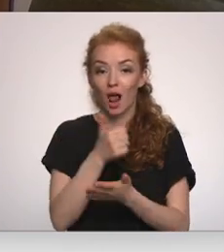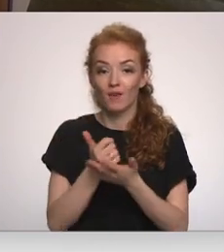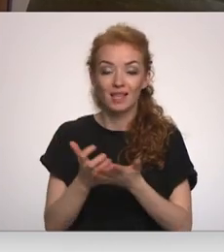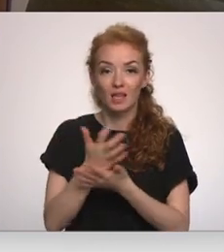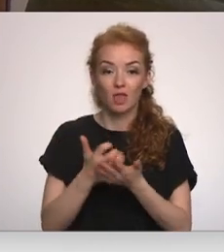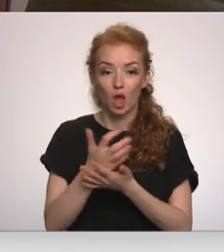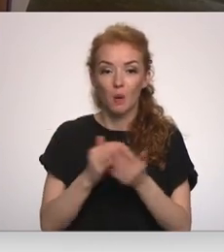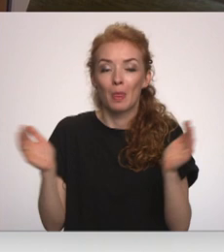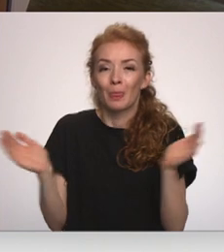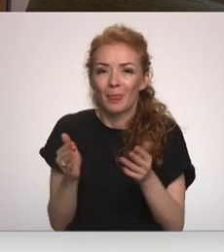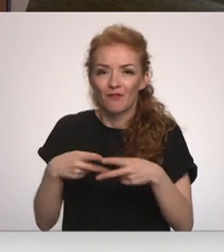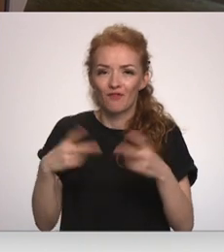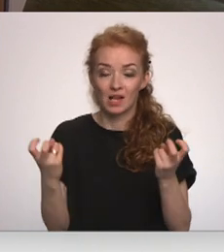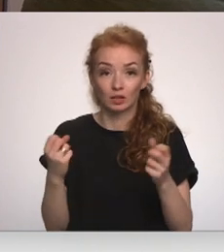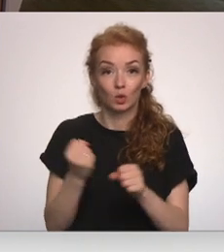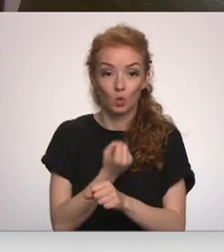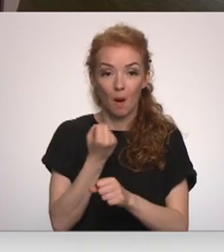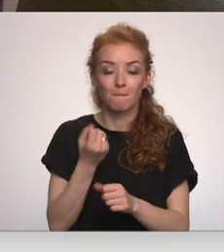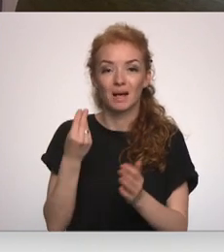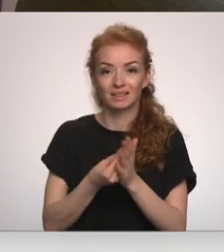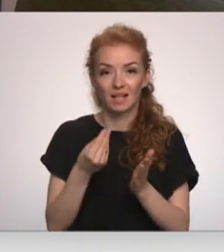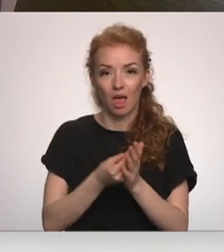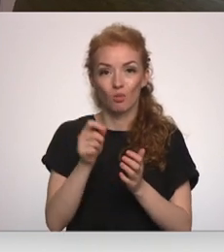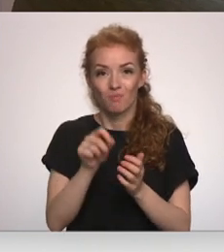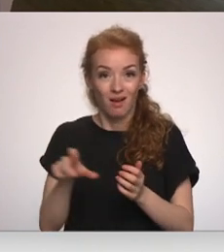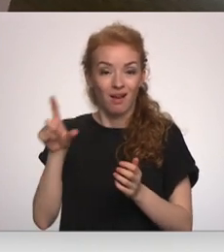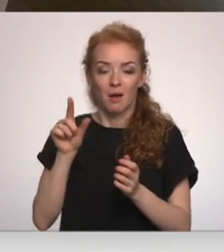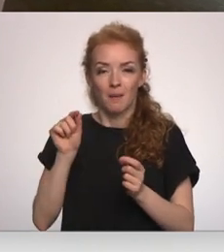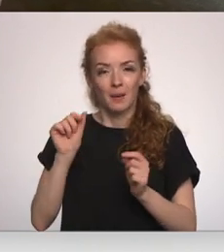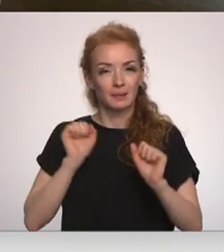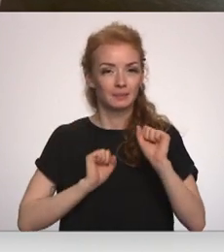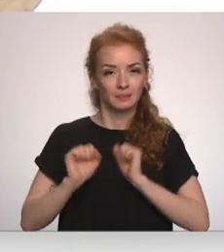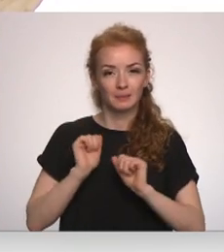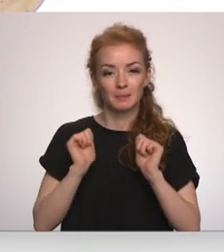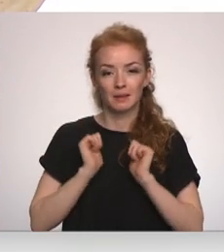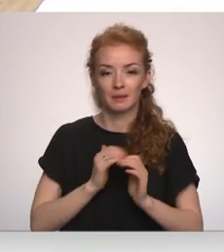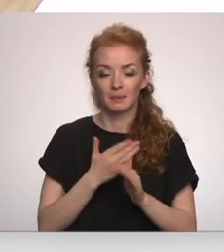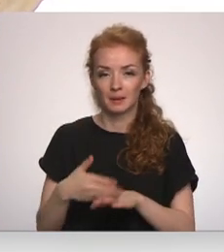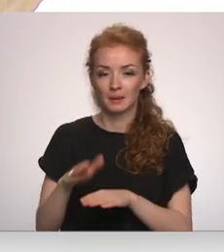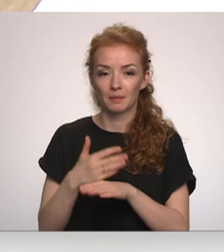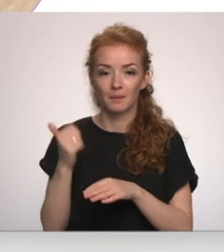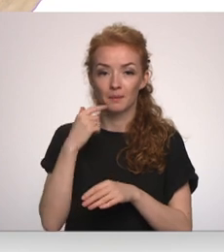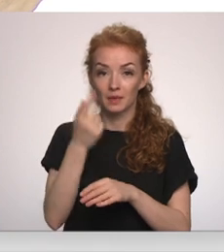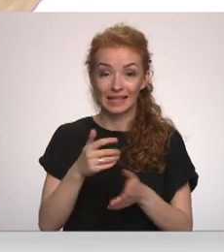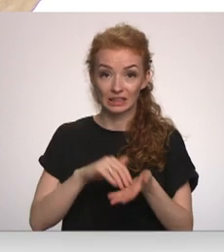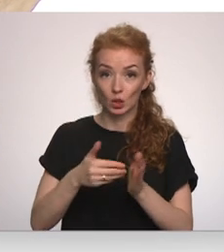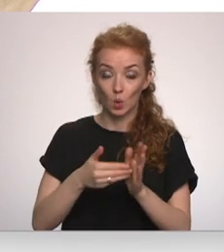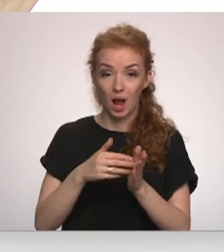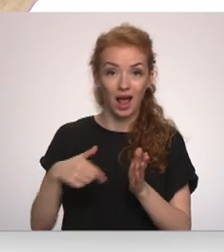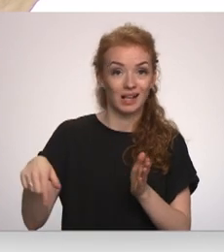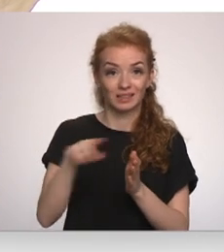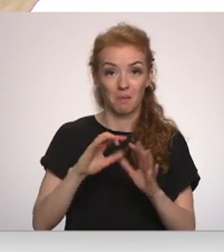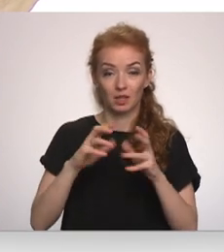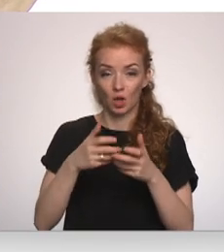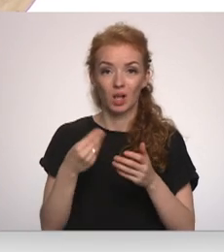devējs esot nelielā viesnīca, tomēr ar cenu celšanu saimnieki esot piesardzīgi. Pie situācijas, kad cenas iet augšā,